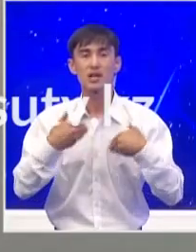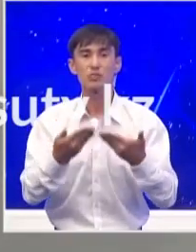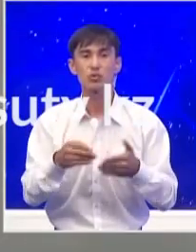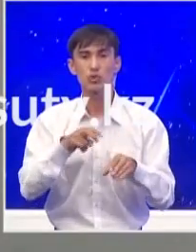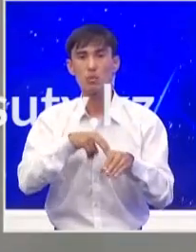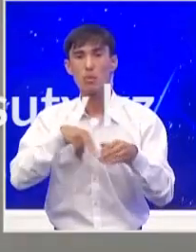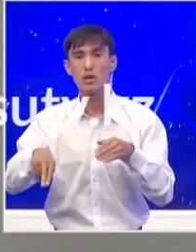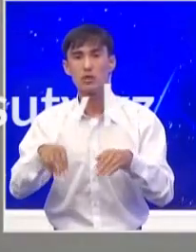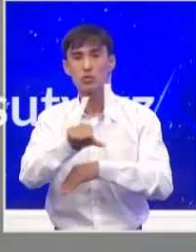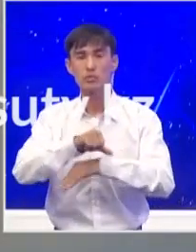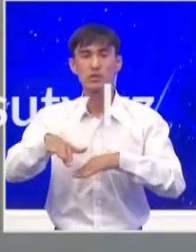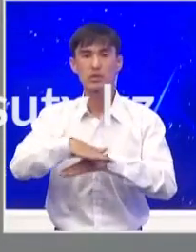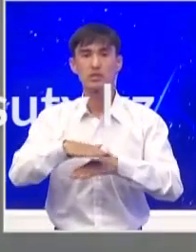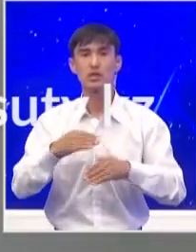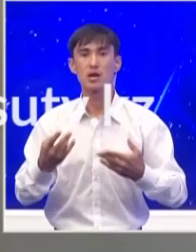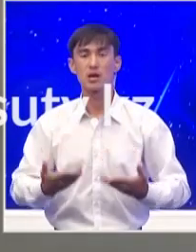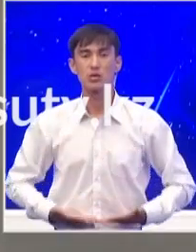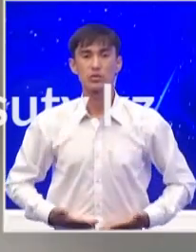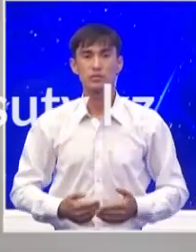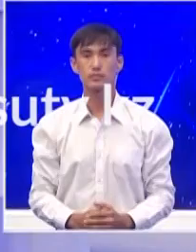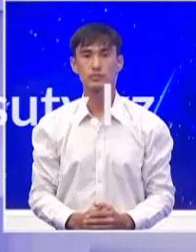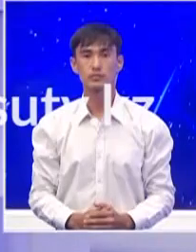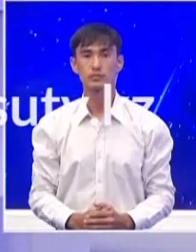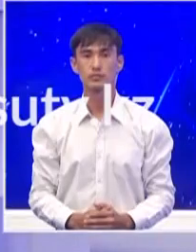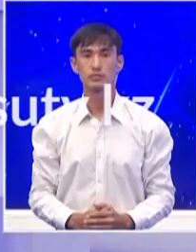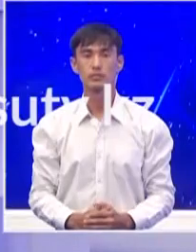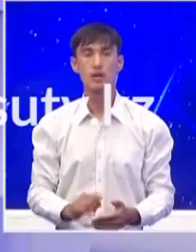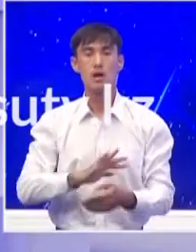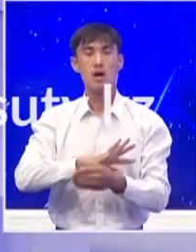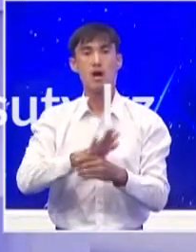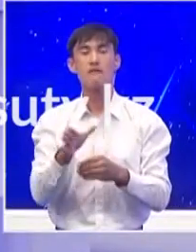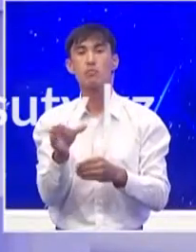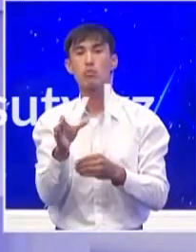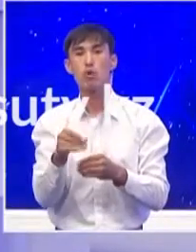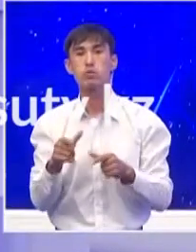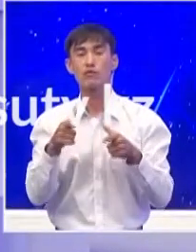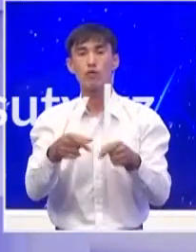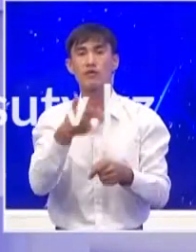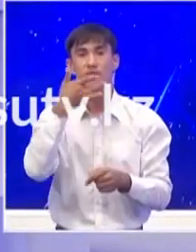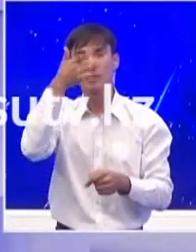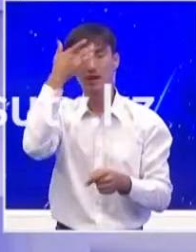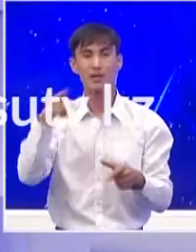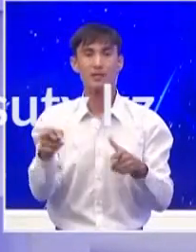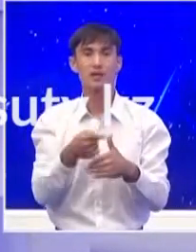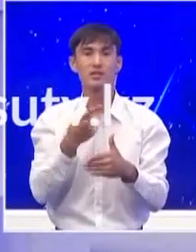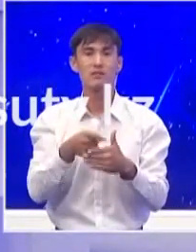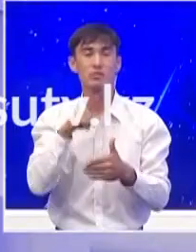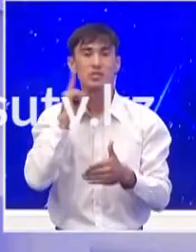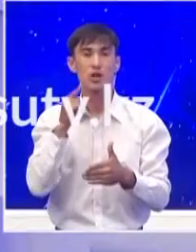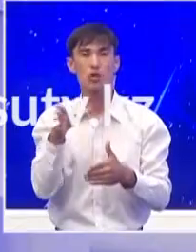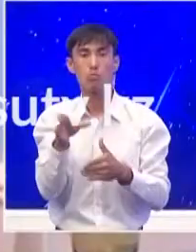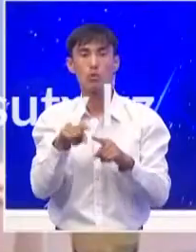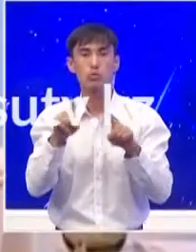прибрежный район мы к вид пропускала dead в италии так называемые зеленые